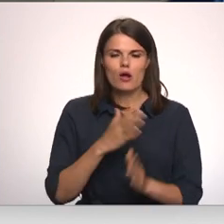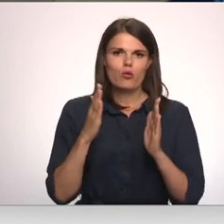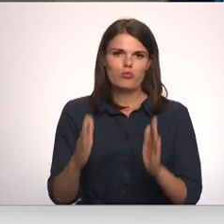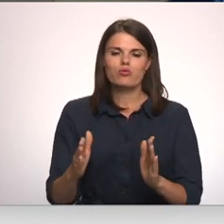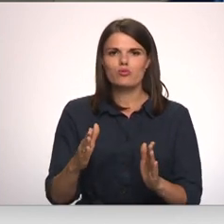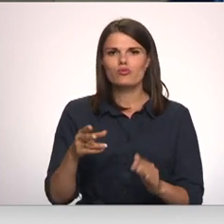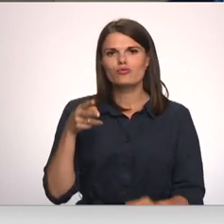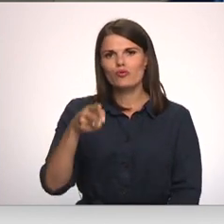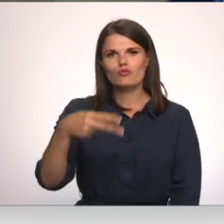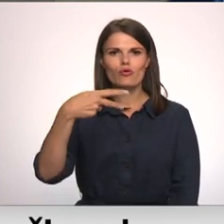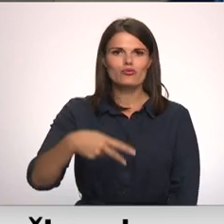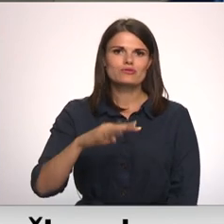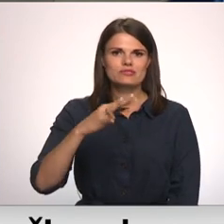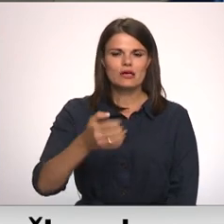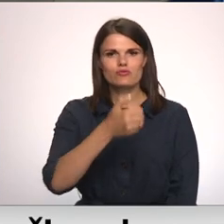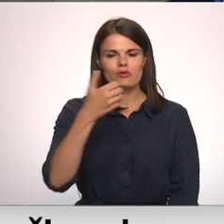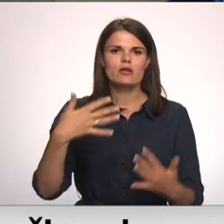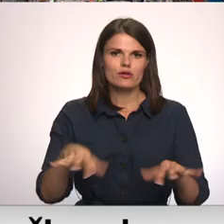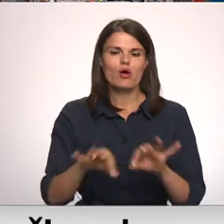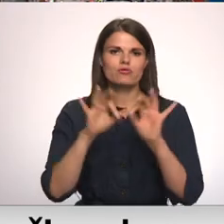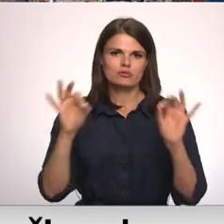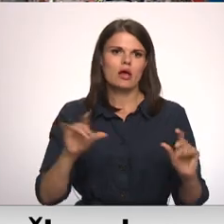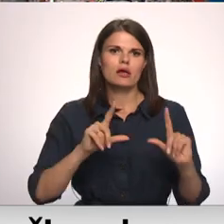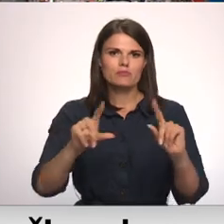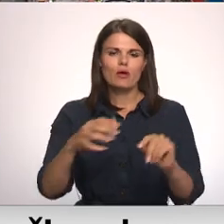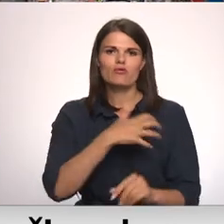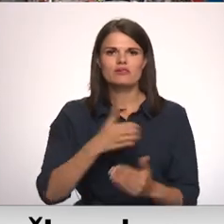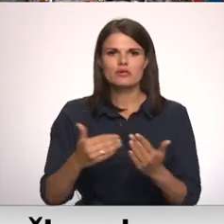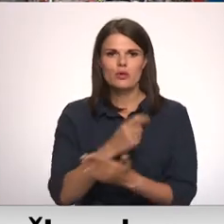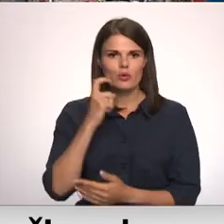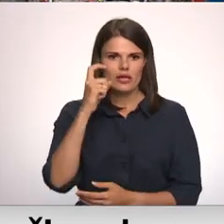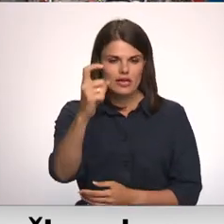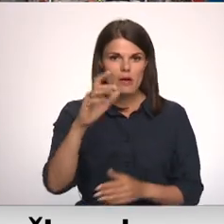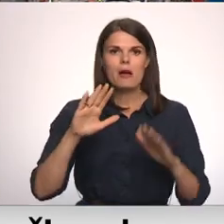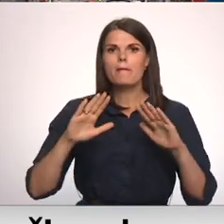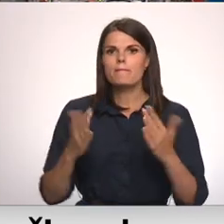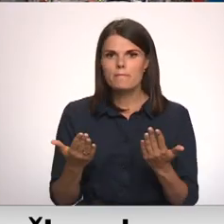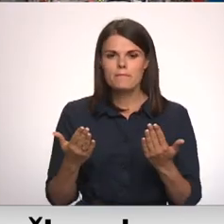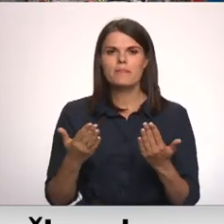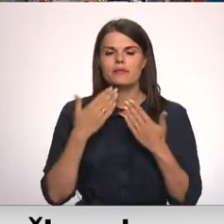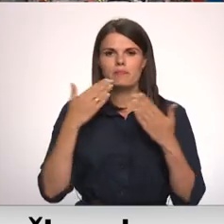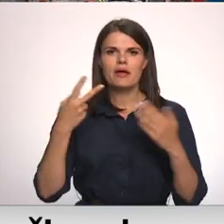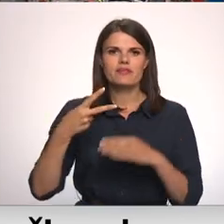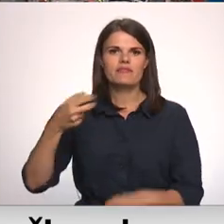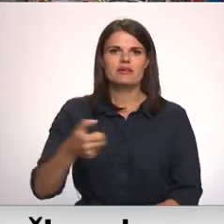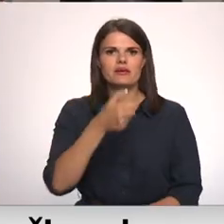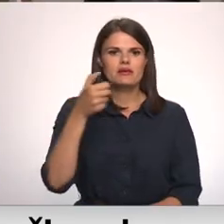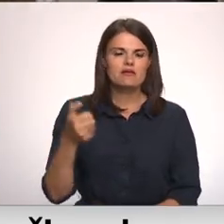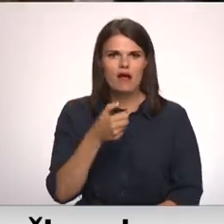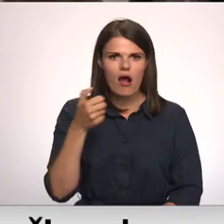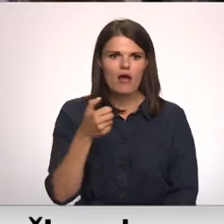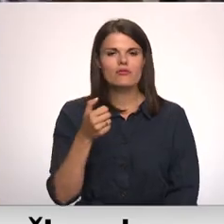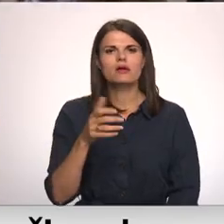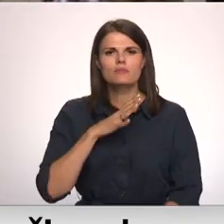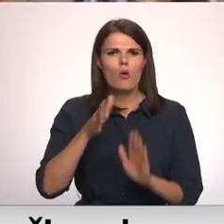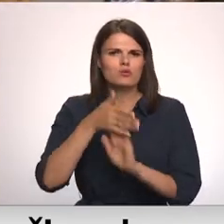Gadā vajadzētu par šīm līnijām sākt kursēt jau jaunajiem tramvajiem. Pēdējo divu gadu laikā nav optimizēti tikai maršruti vai veids, kā iegādāties